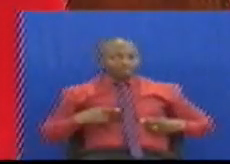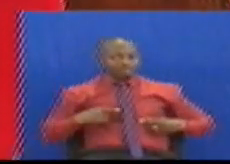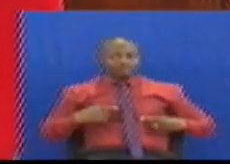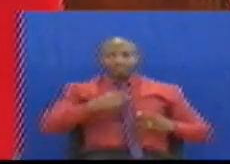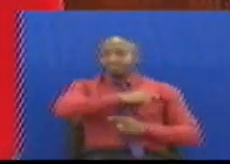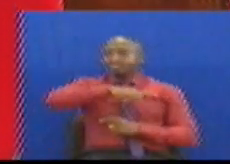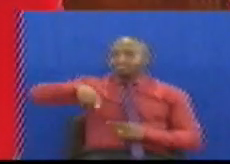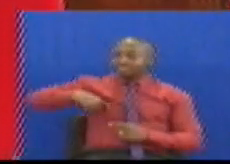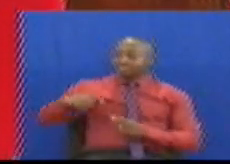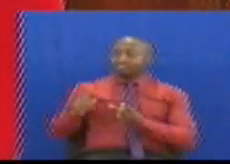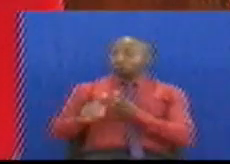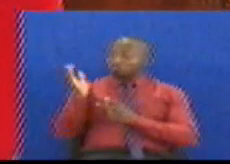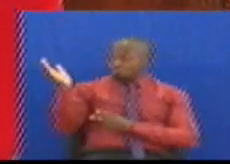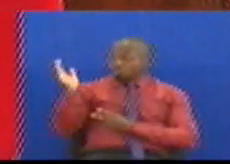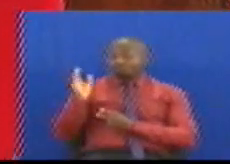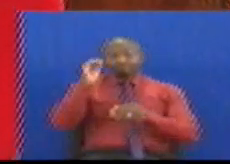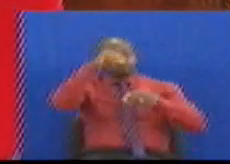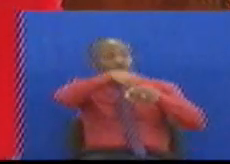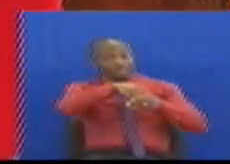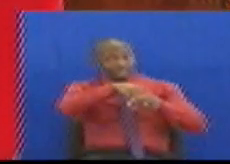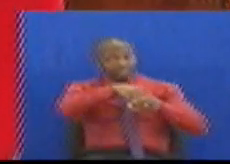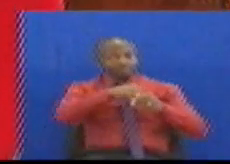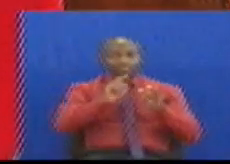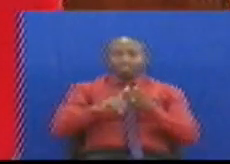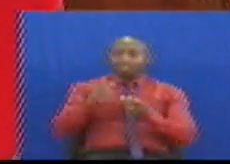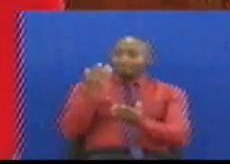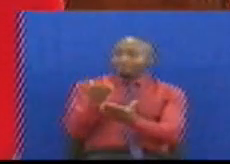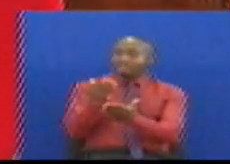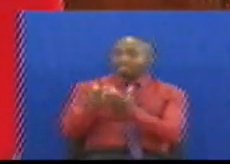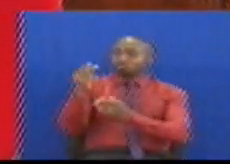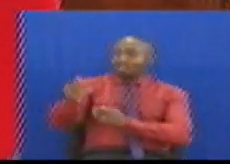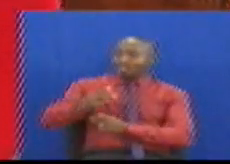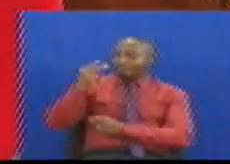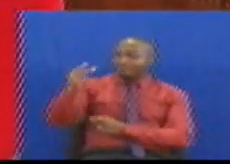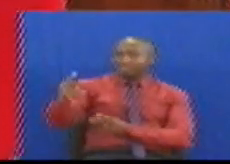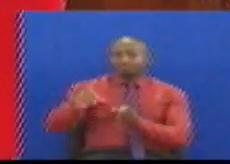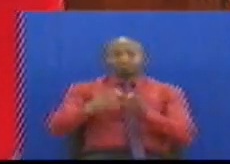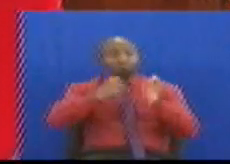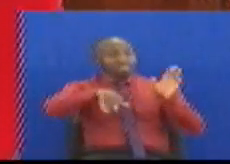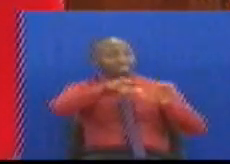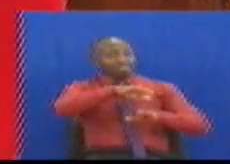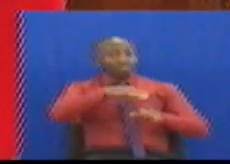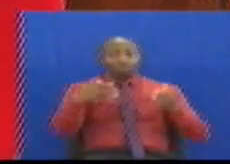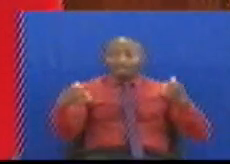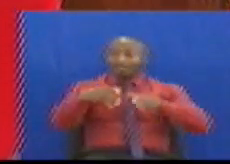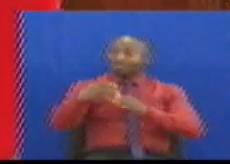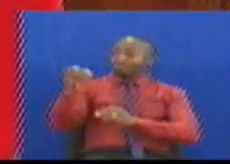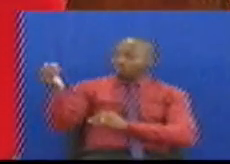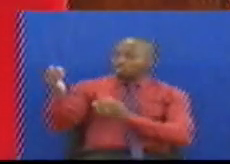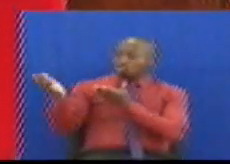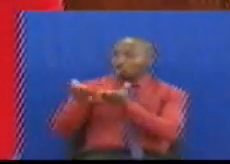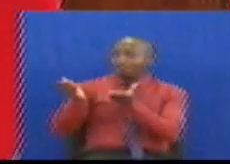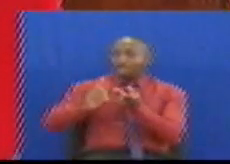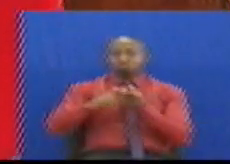sisi kwenye kamati tumeweka na pendekezo la pili kabisa ama mwenyekiti wetu wa kamati alilisoma.